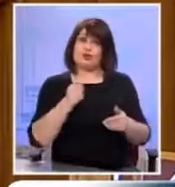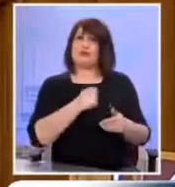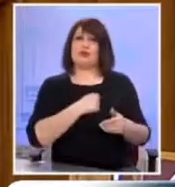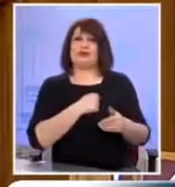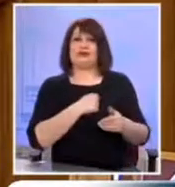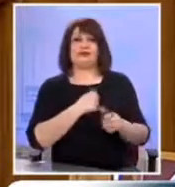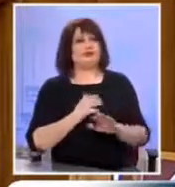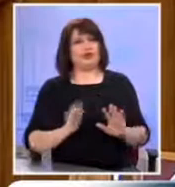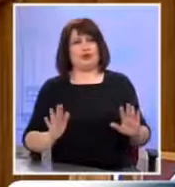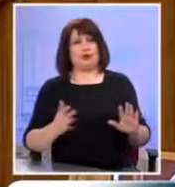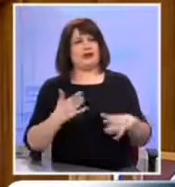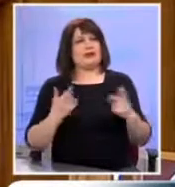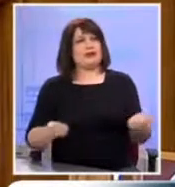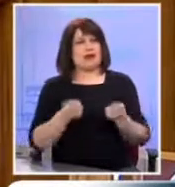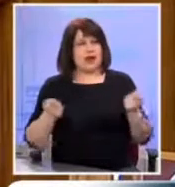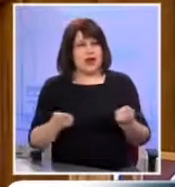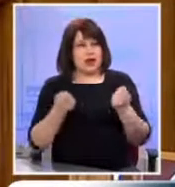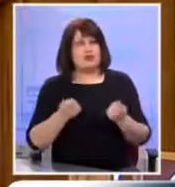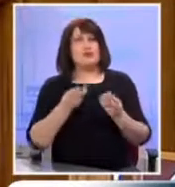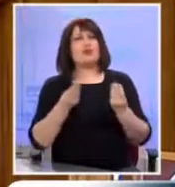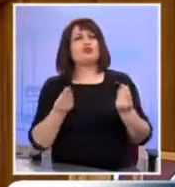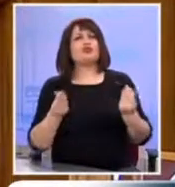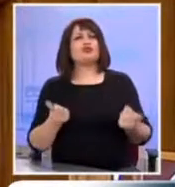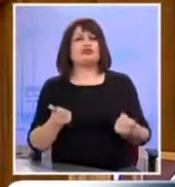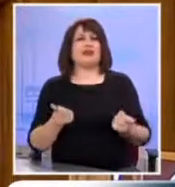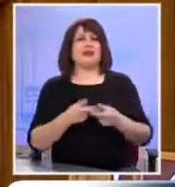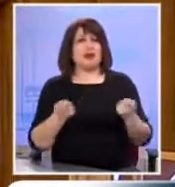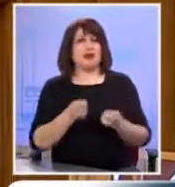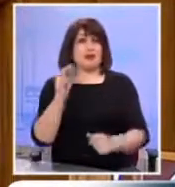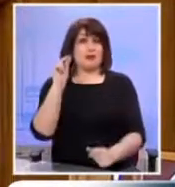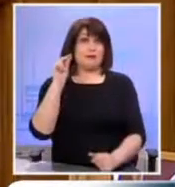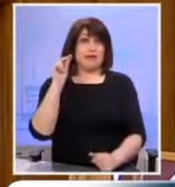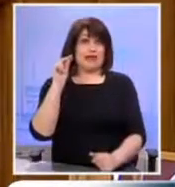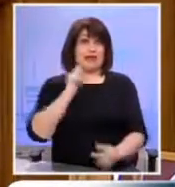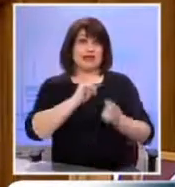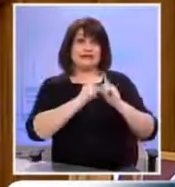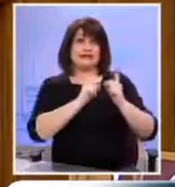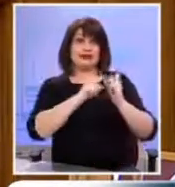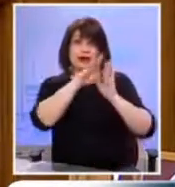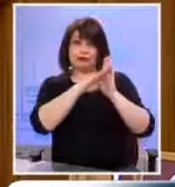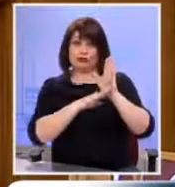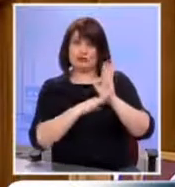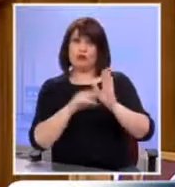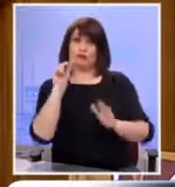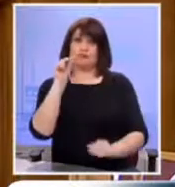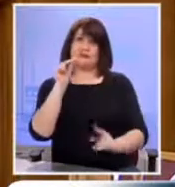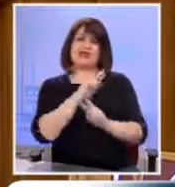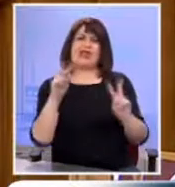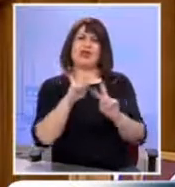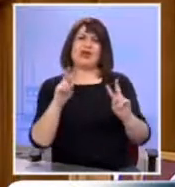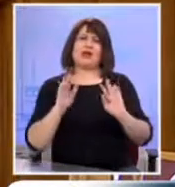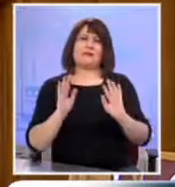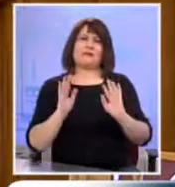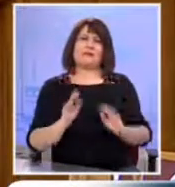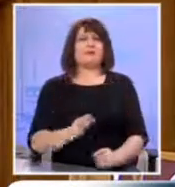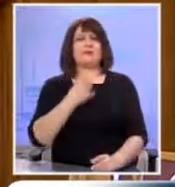μας. Θα γίνει και θα είναι ουσιαστική. Θα είναι δεσμευτική η Συμφωνία Αρχών, θα είναι ξεκάθαρη.